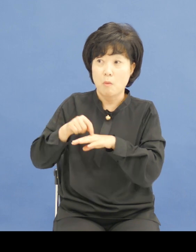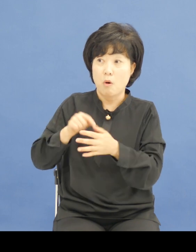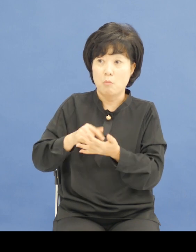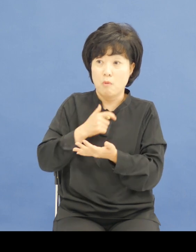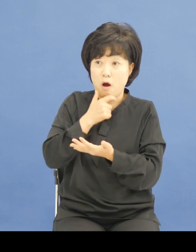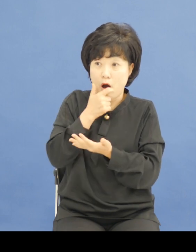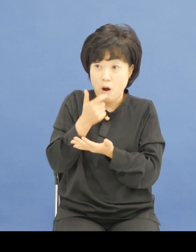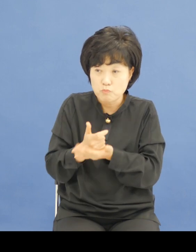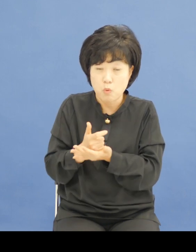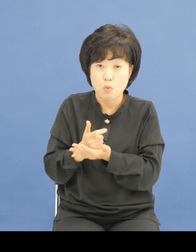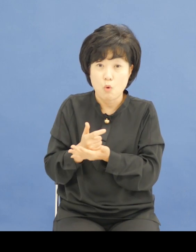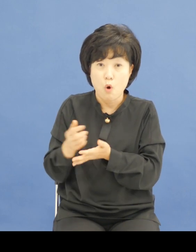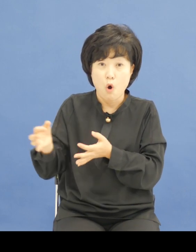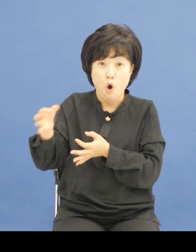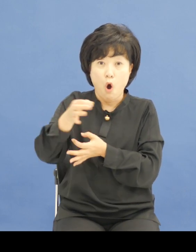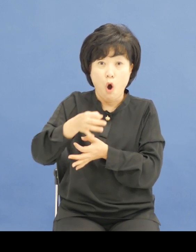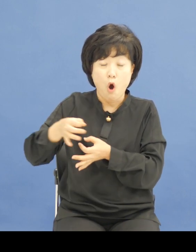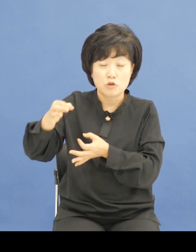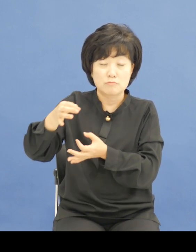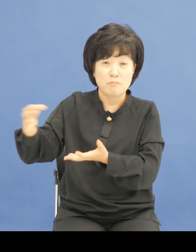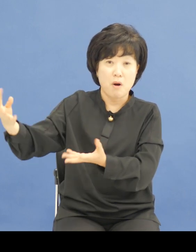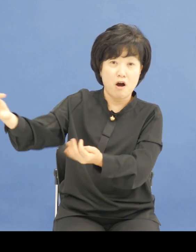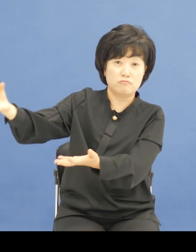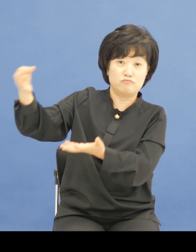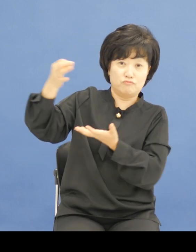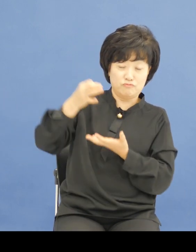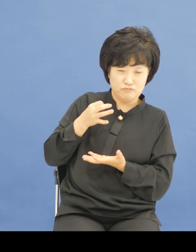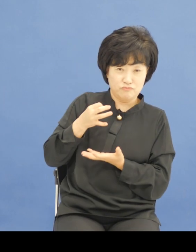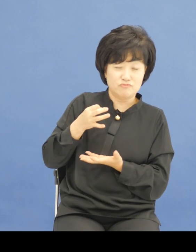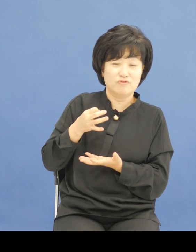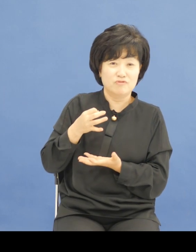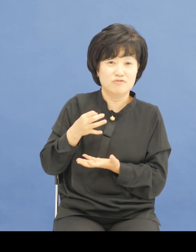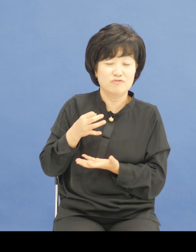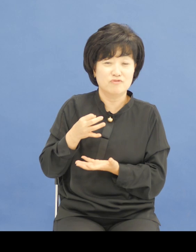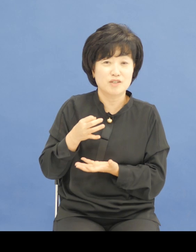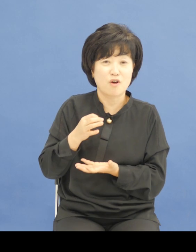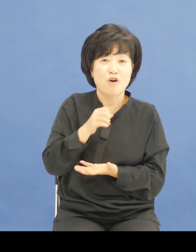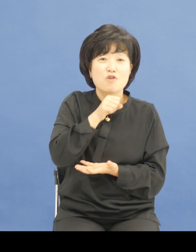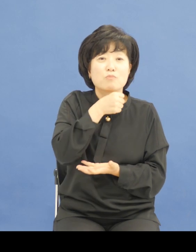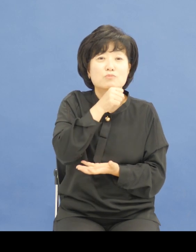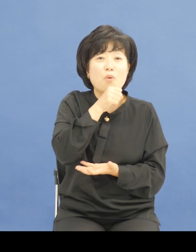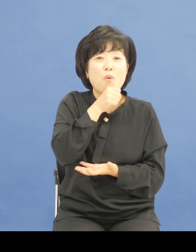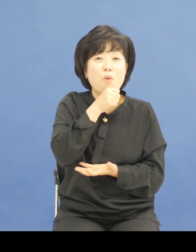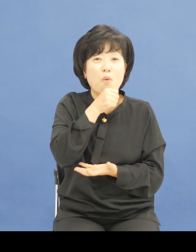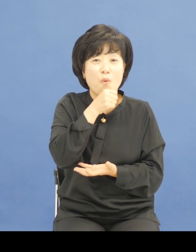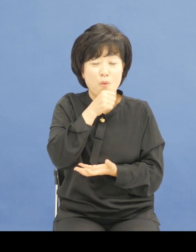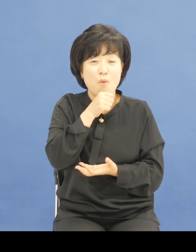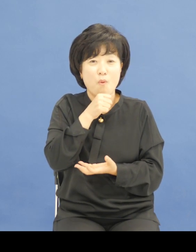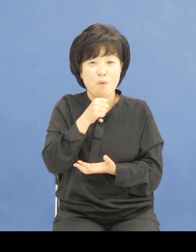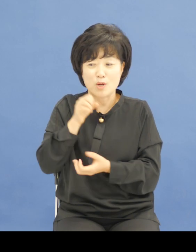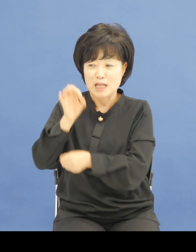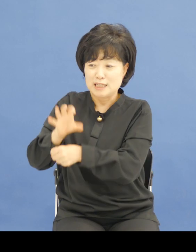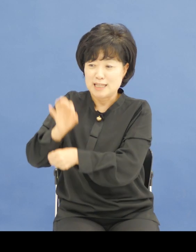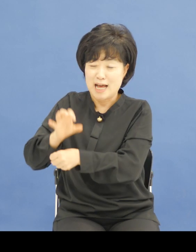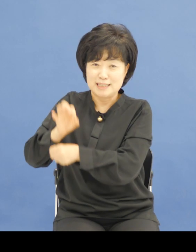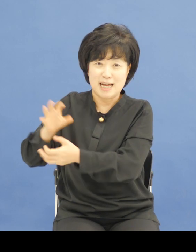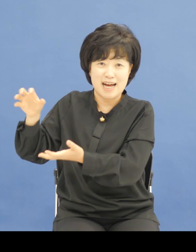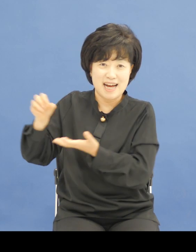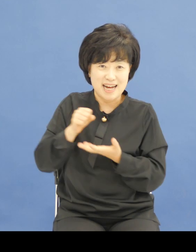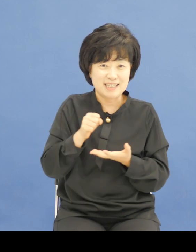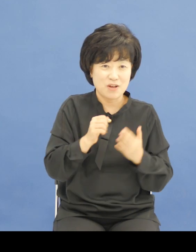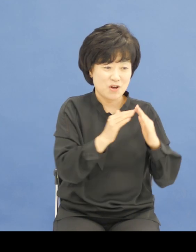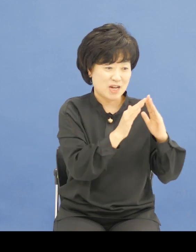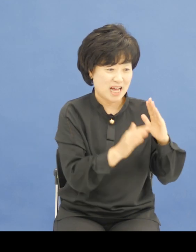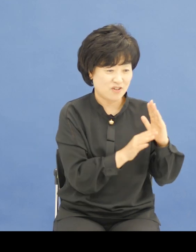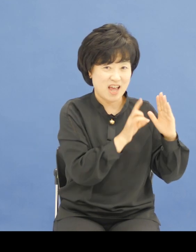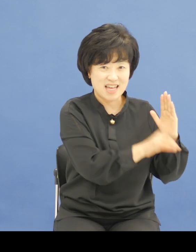감동받고 헌금해서 그 피그미 마을에 이제 줬거든요. 염소를 염소 키우라고 그걸로 키워서 네. 이제